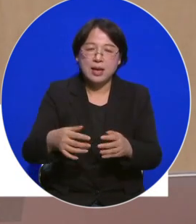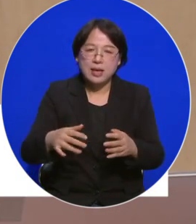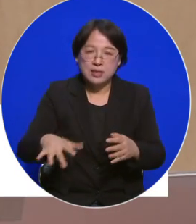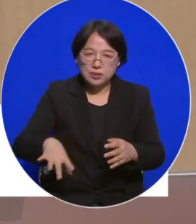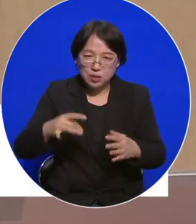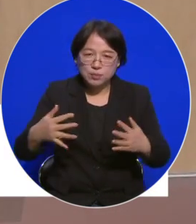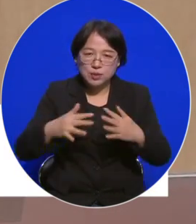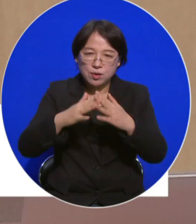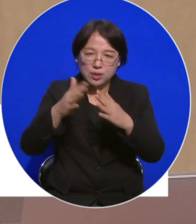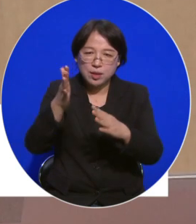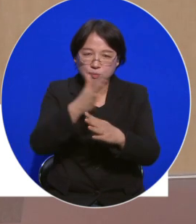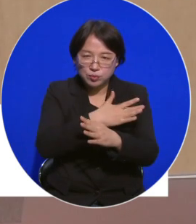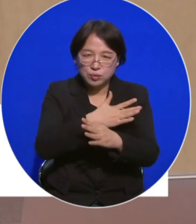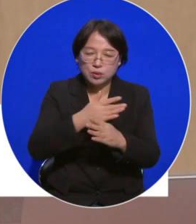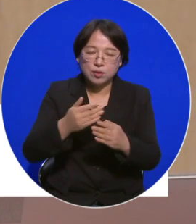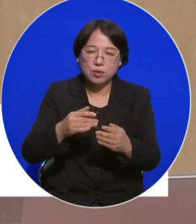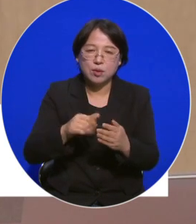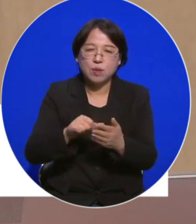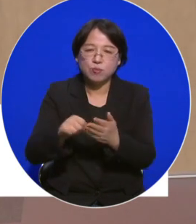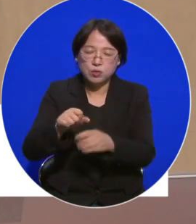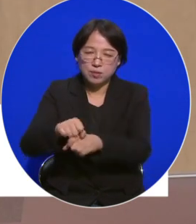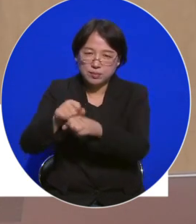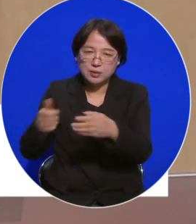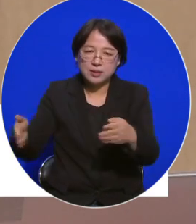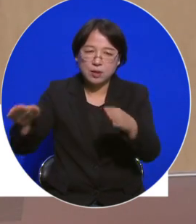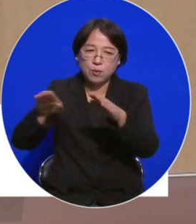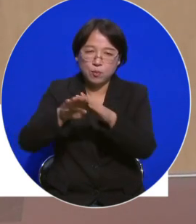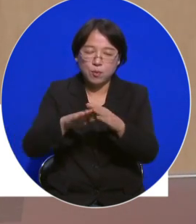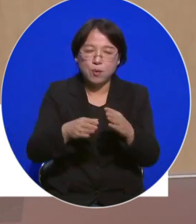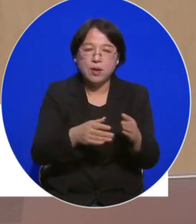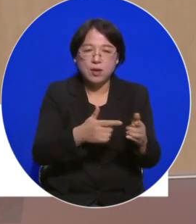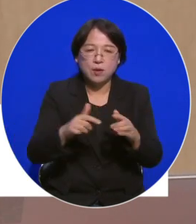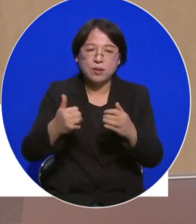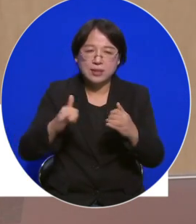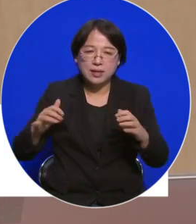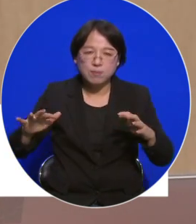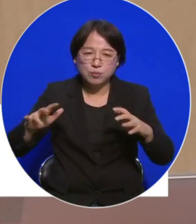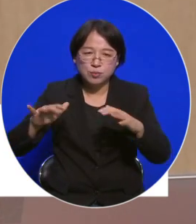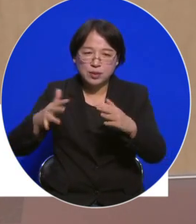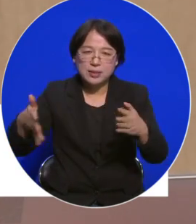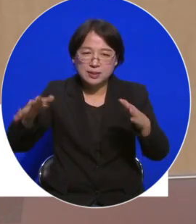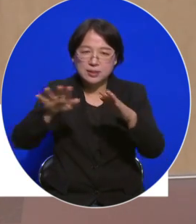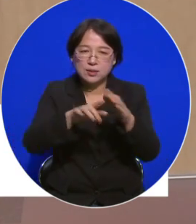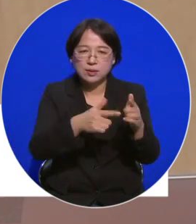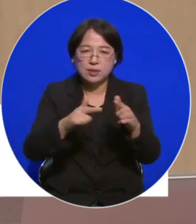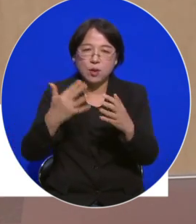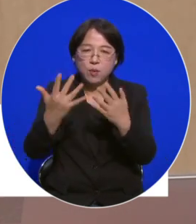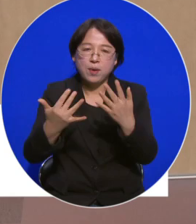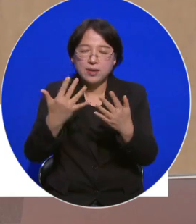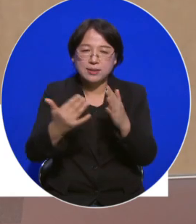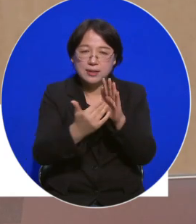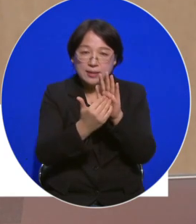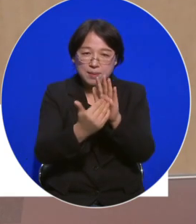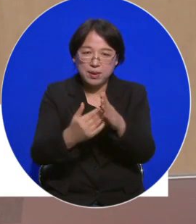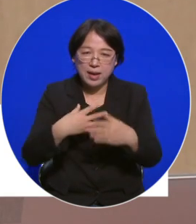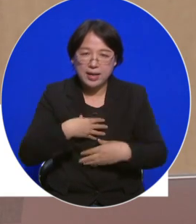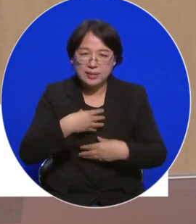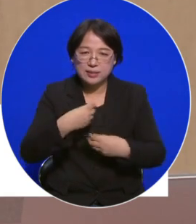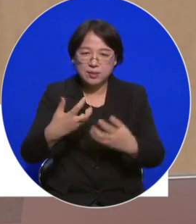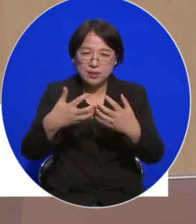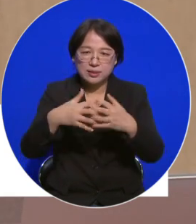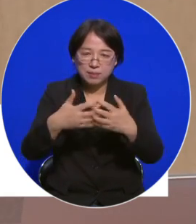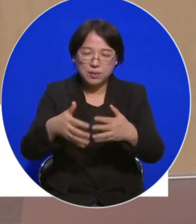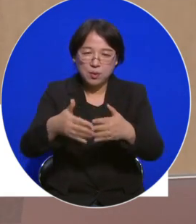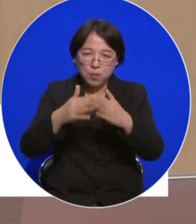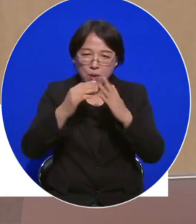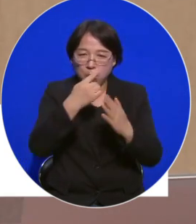단계부터 물류창고 다중 이용시설 등 대상별로 화재를 대비한 안전장치가